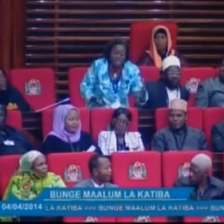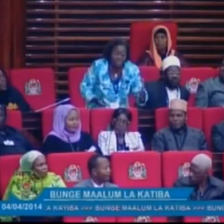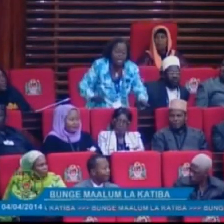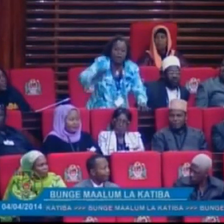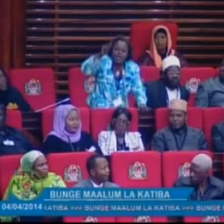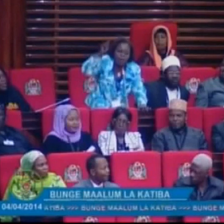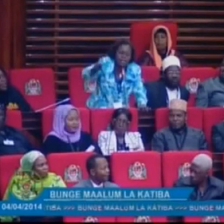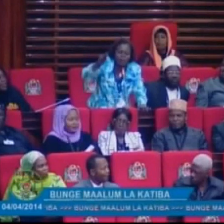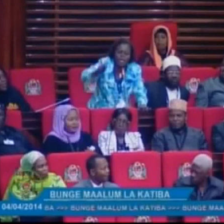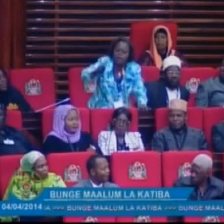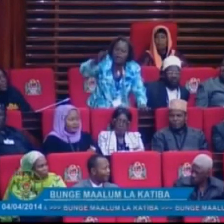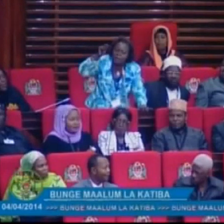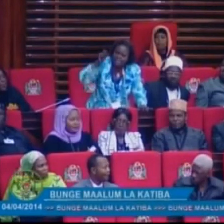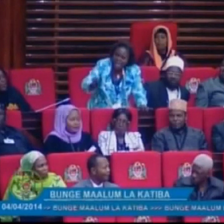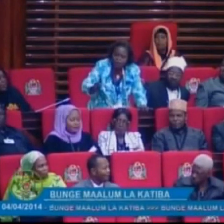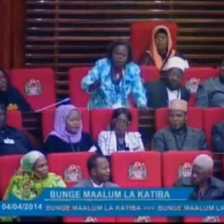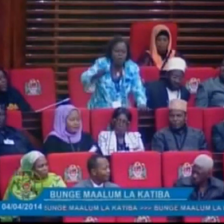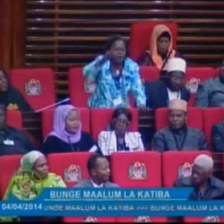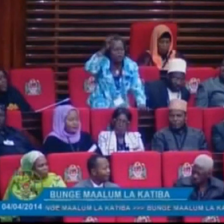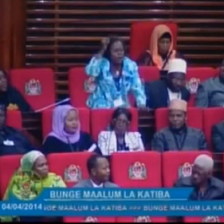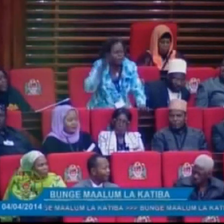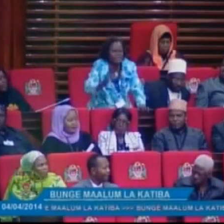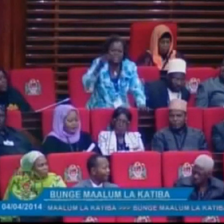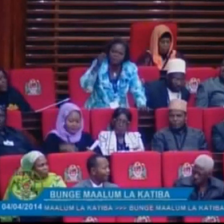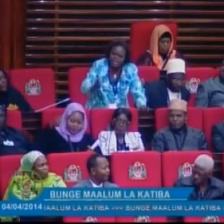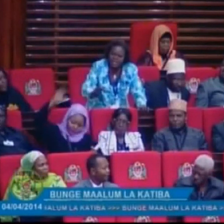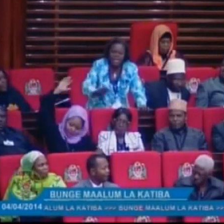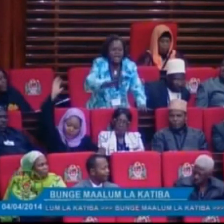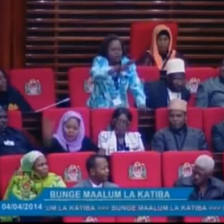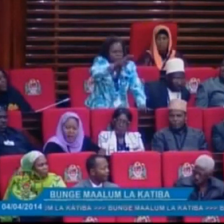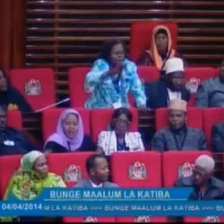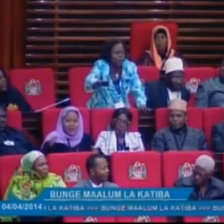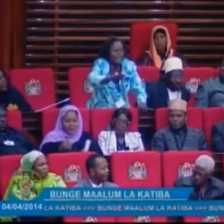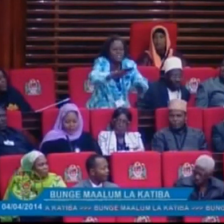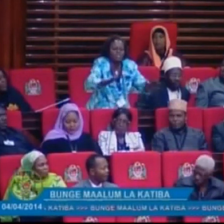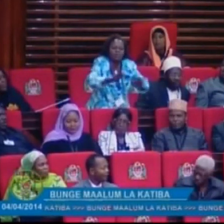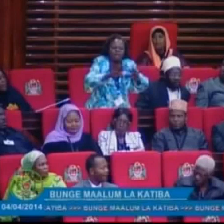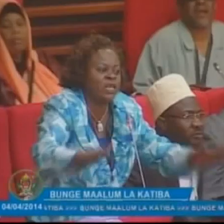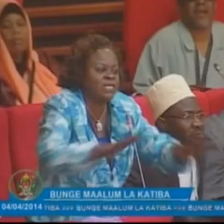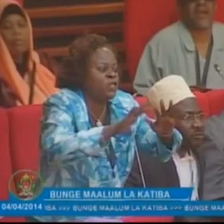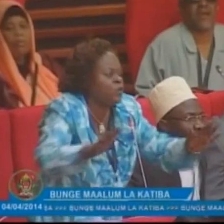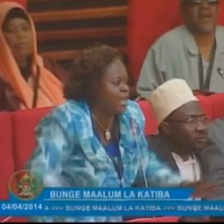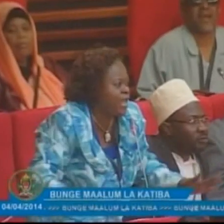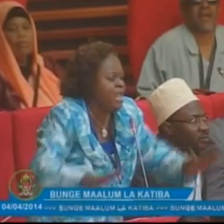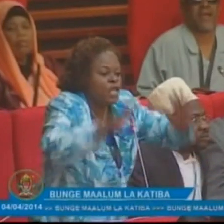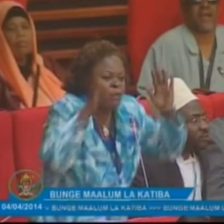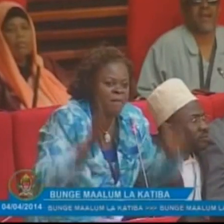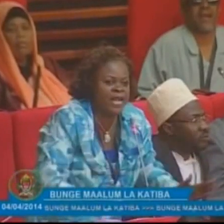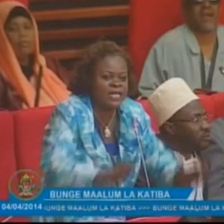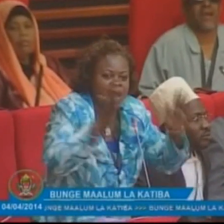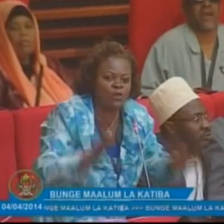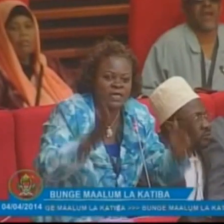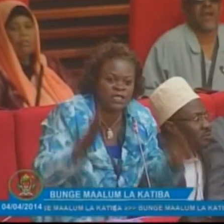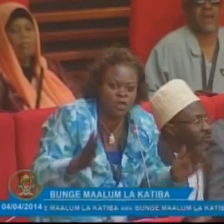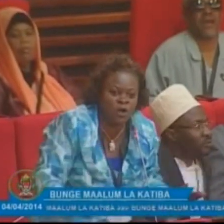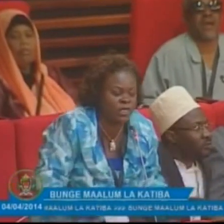anaonyesha. Kwa hiyo watu wengi wa kamati yangu walikuwa na pointi za msingi, na kusema kweli sisi tumefikisha 2/3, tumemaliza na